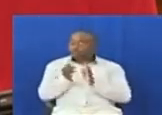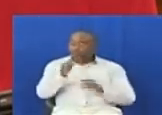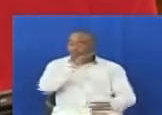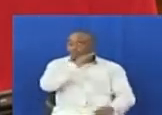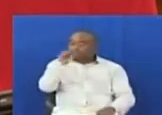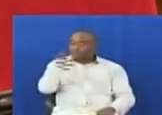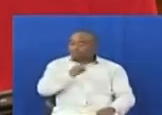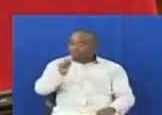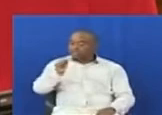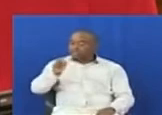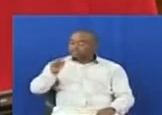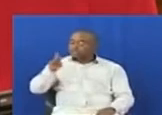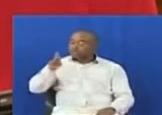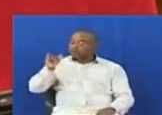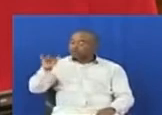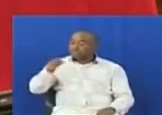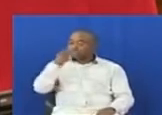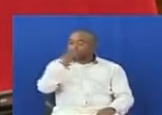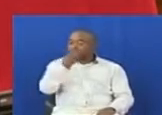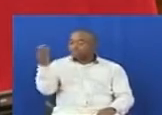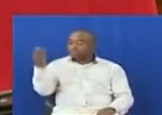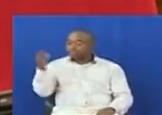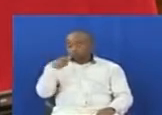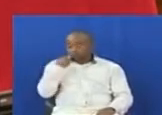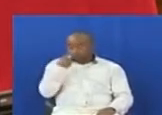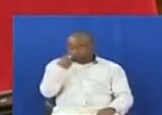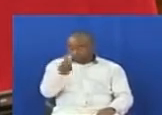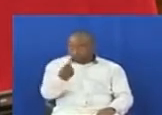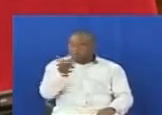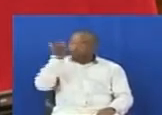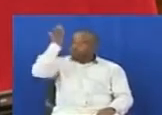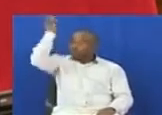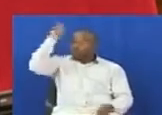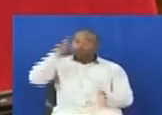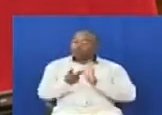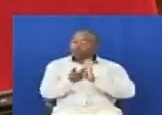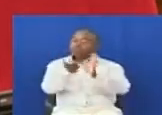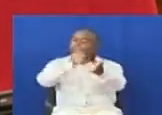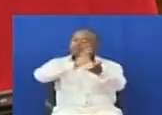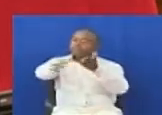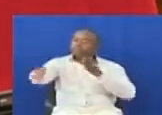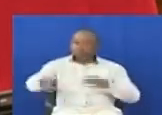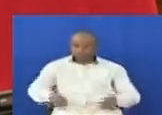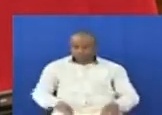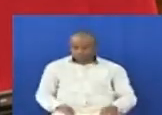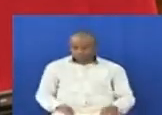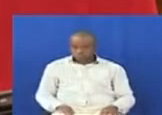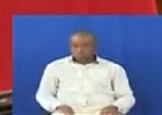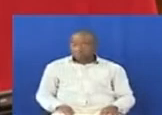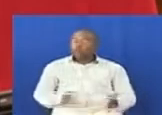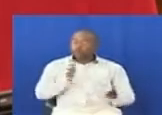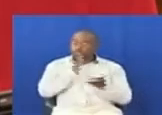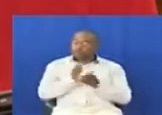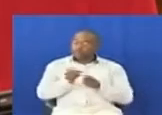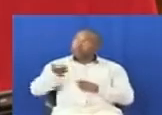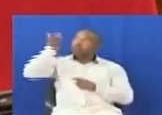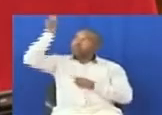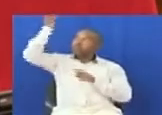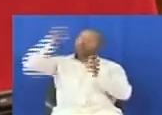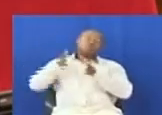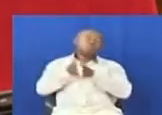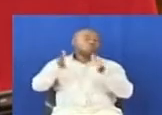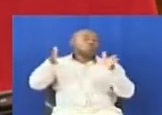23, mtamuona Mwenyezi Mungu anavyotenda maajabu. Mwenyezi Mungu ni mkubwa